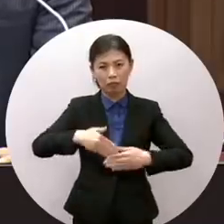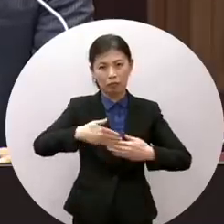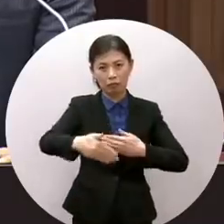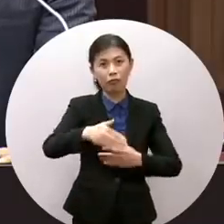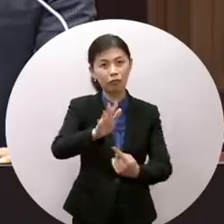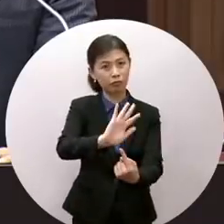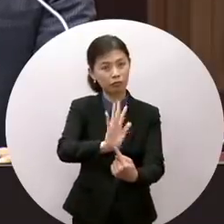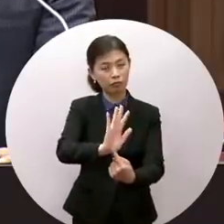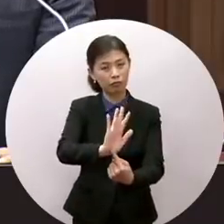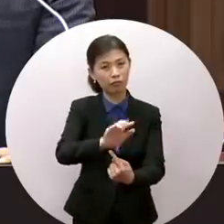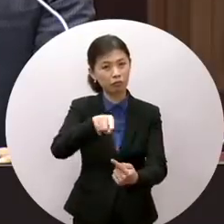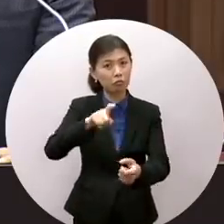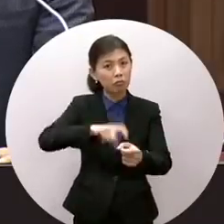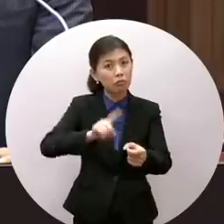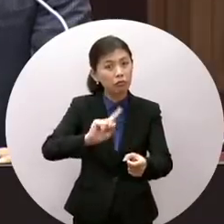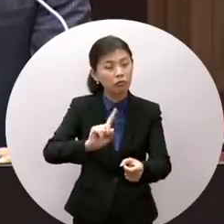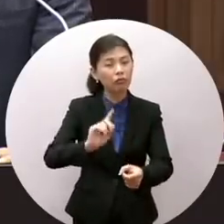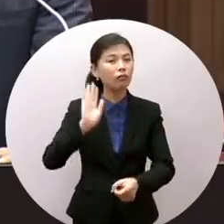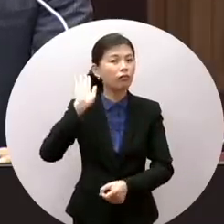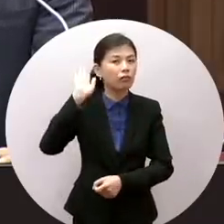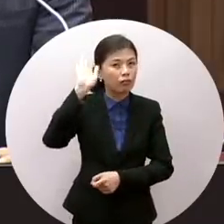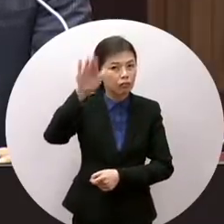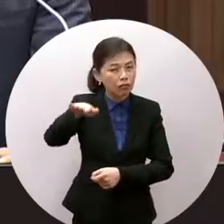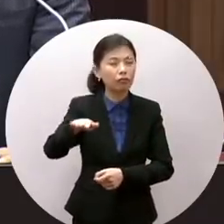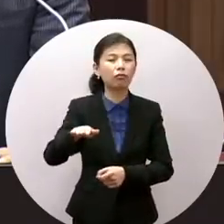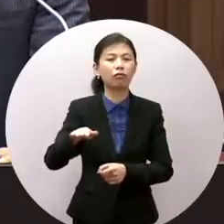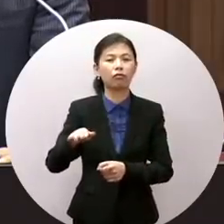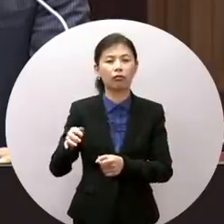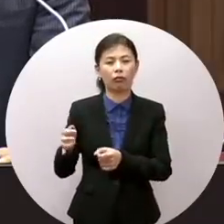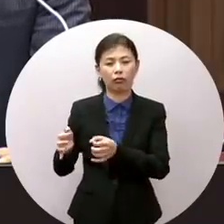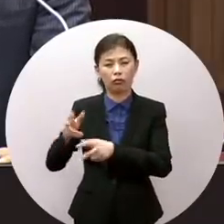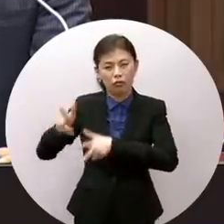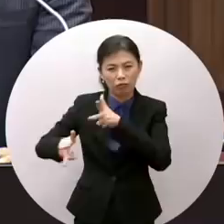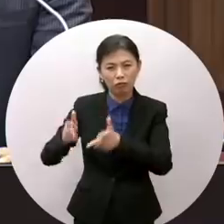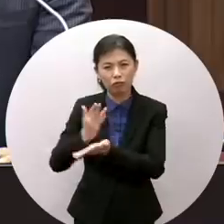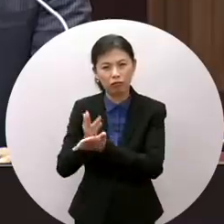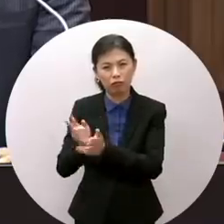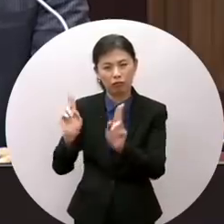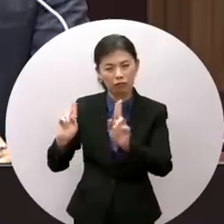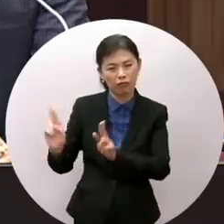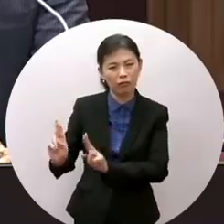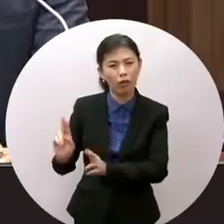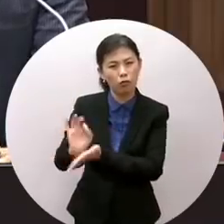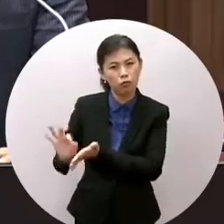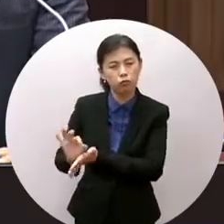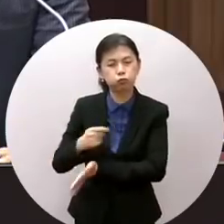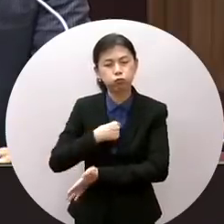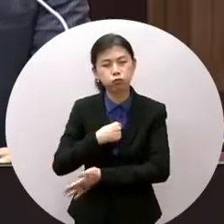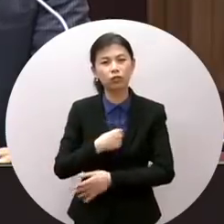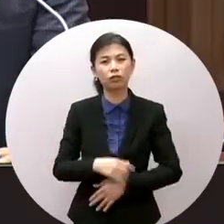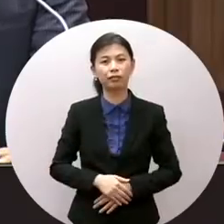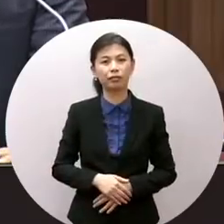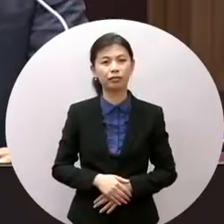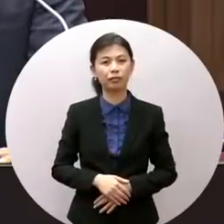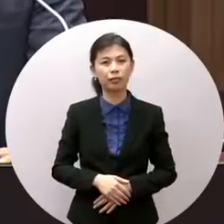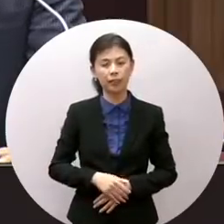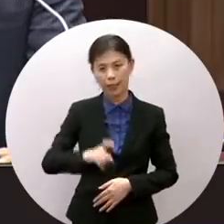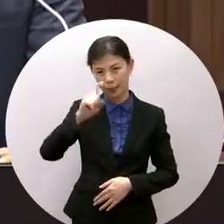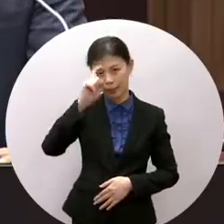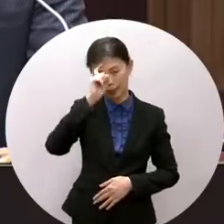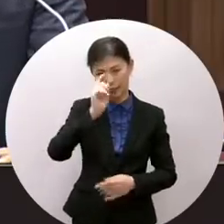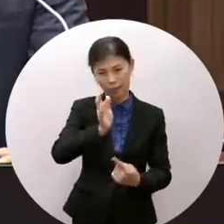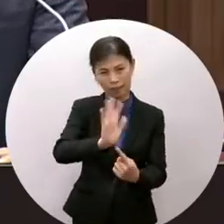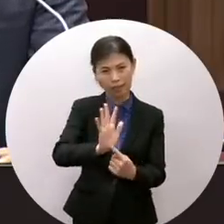们为了要应付未来的产业的用电，啊，甚至为了要让我们的有足够的